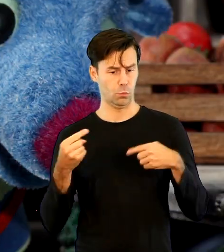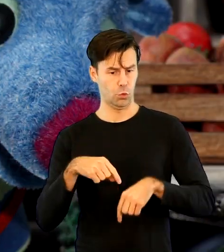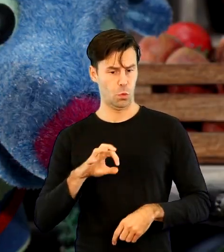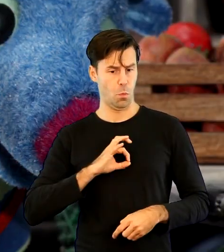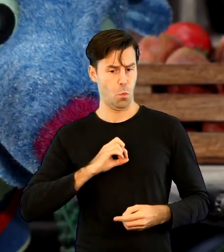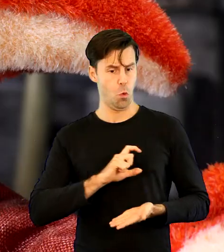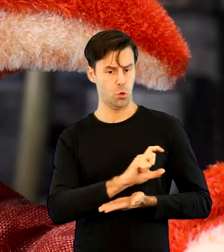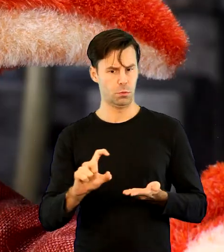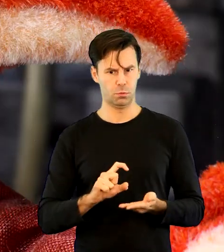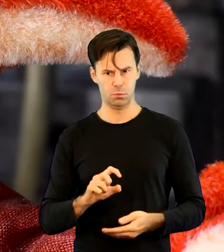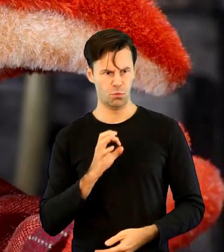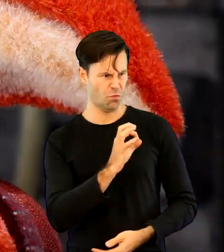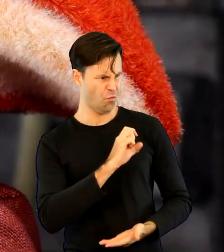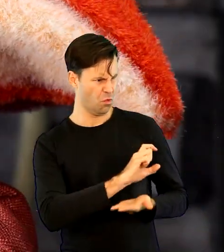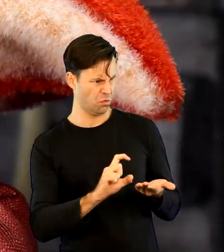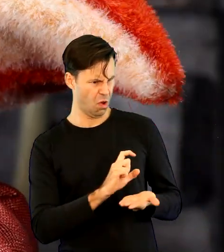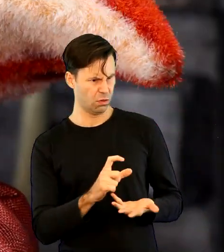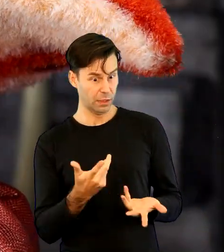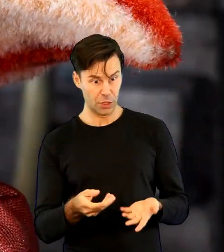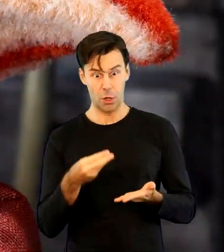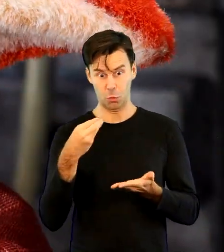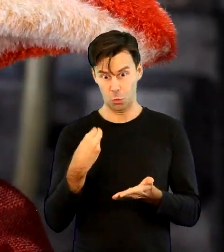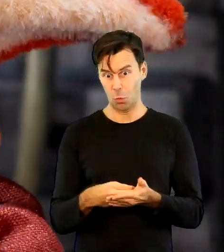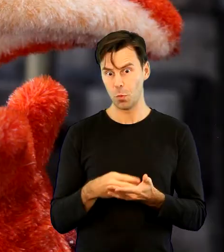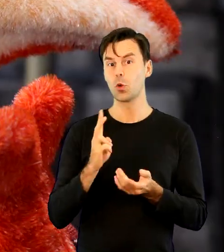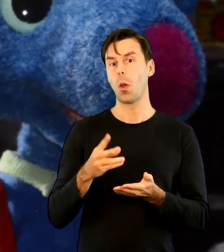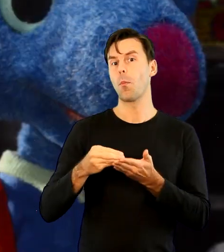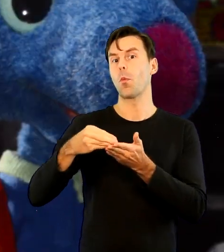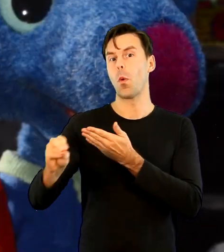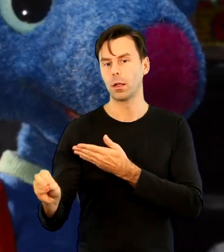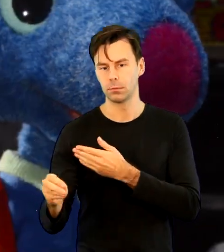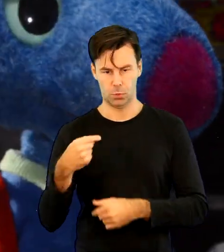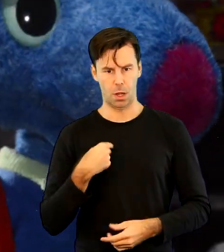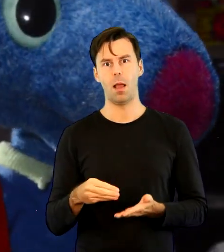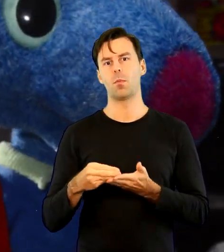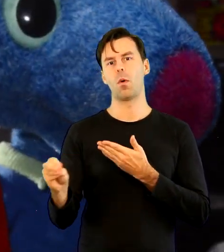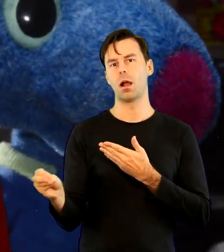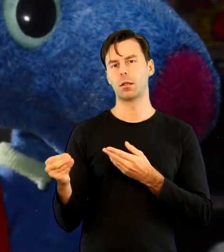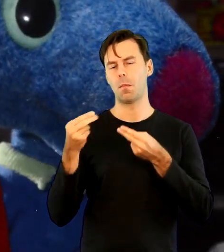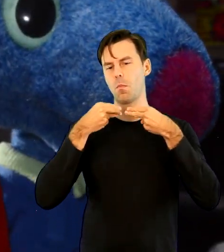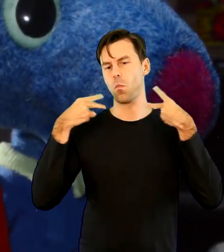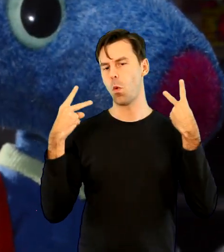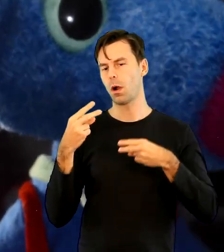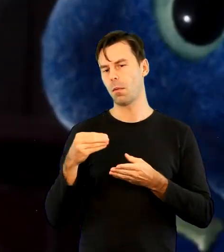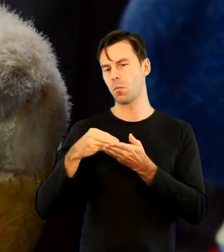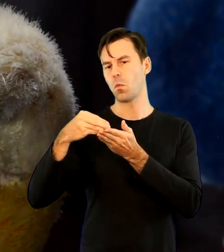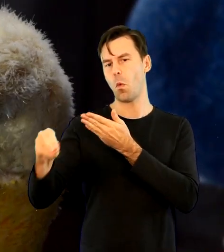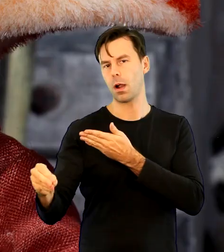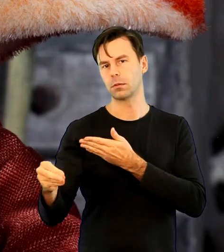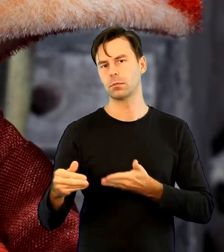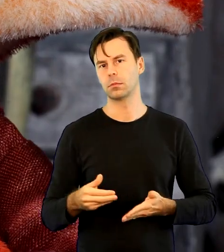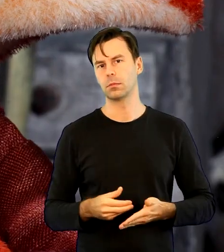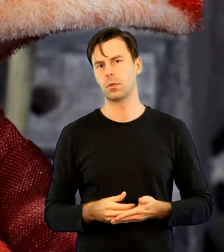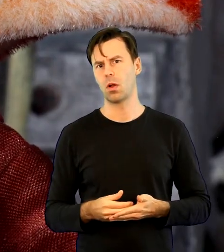Przyszliśmy po mój tort. Twój tort? Jaki tort? Chcesz kupić tort? Kto płaci? Ja. Elegancka muszka